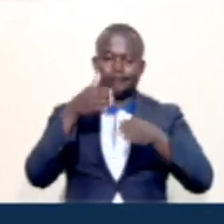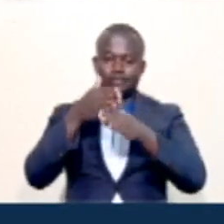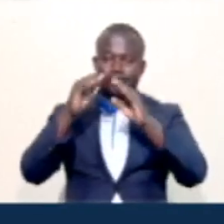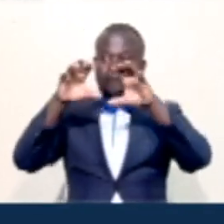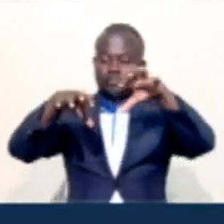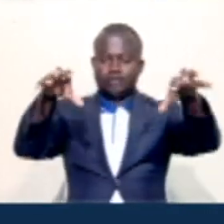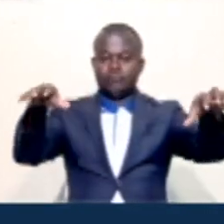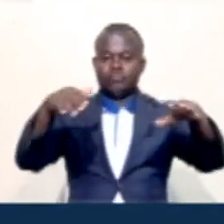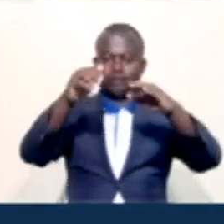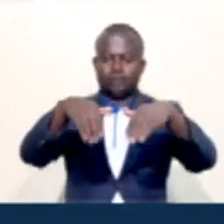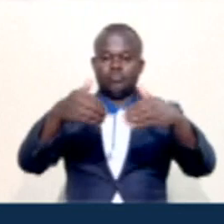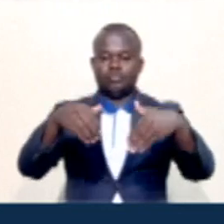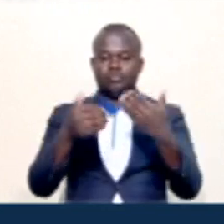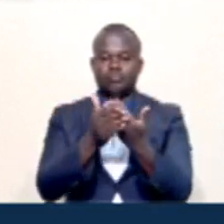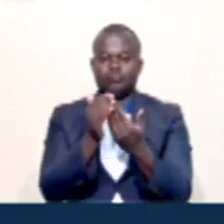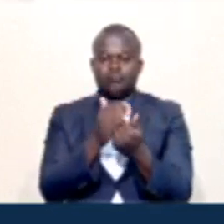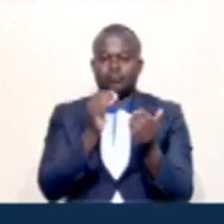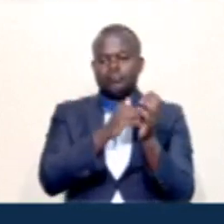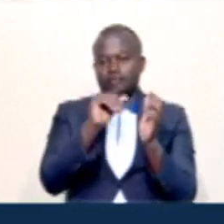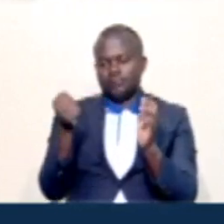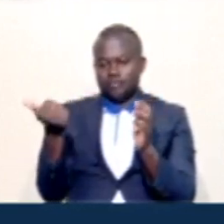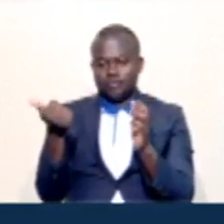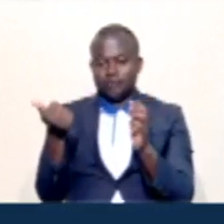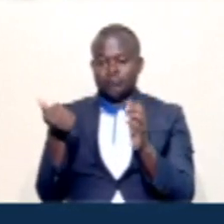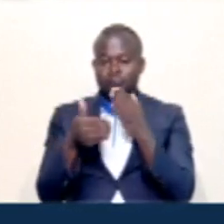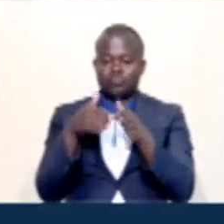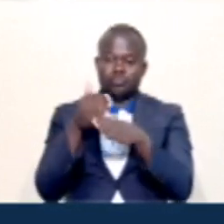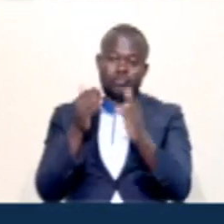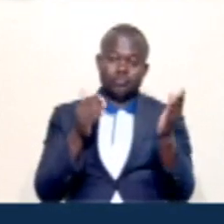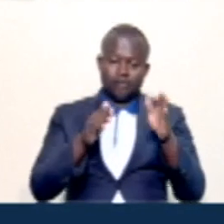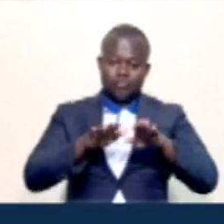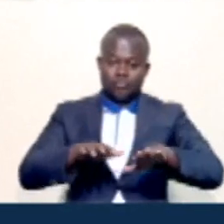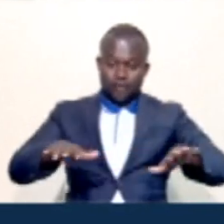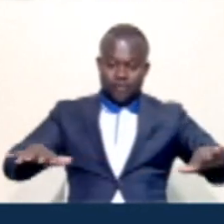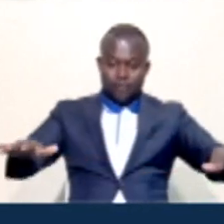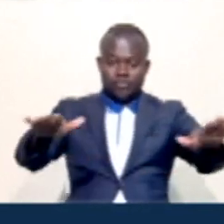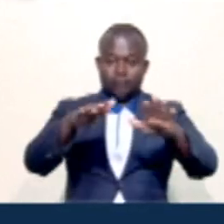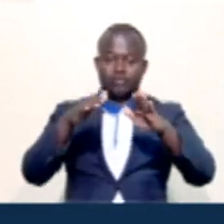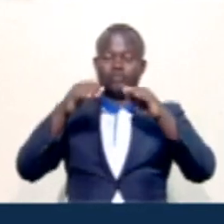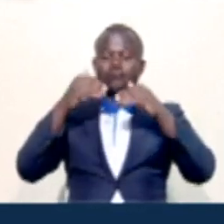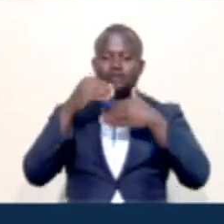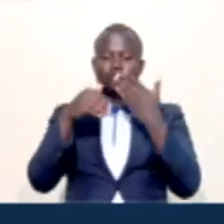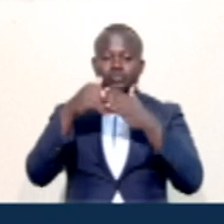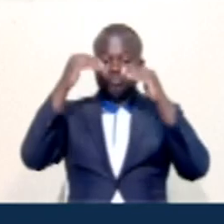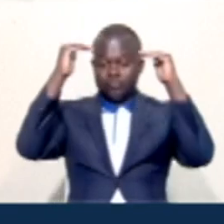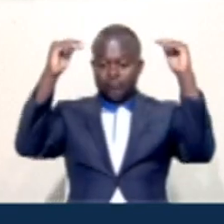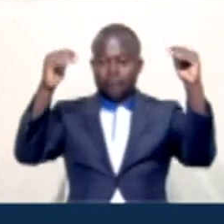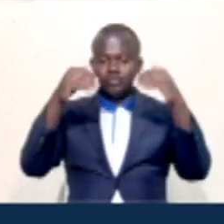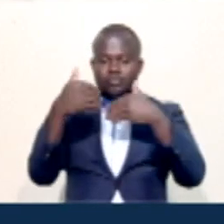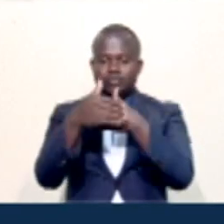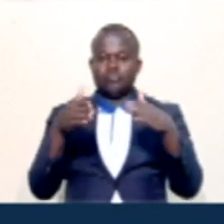ubuhinzi n'ubworozi. Ibindi ni ibyubatse inkuta z'inzu, ibishashe hasi, ibyisakaye, umubare